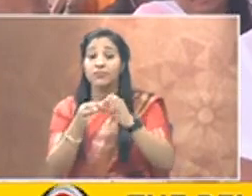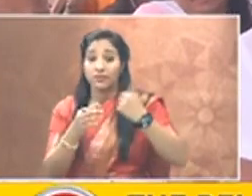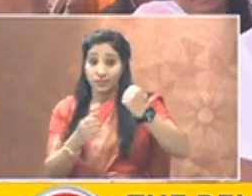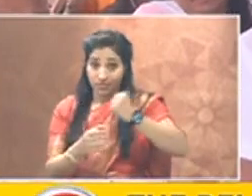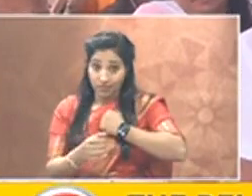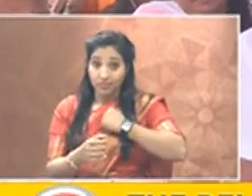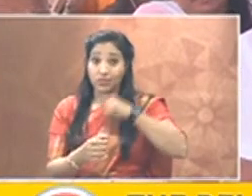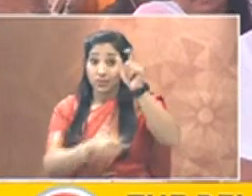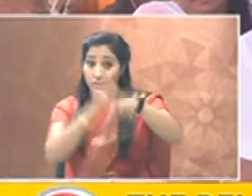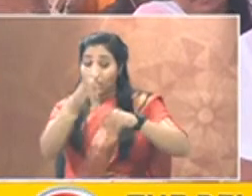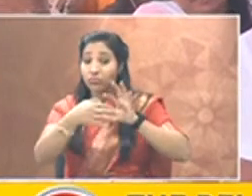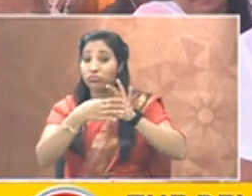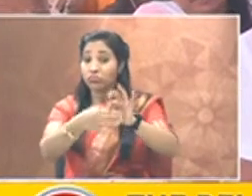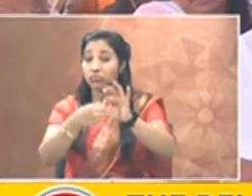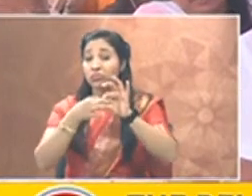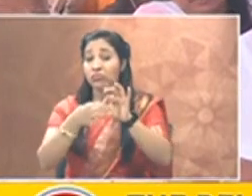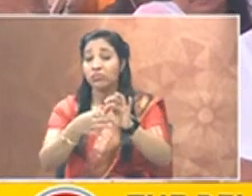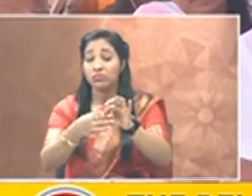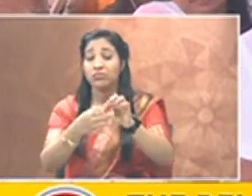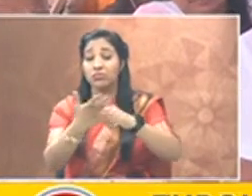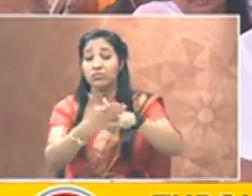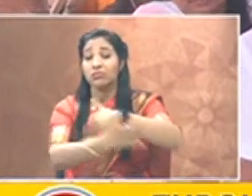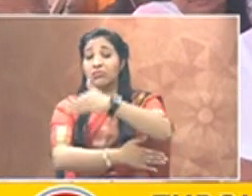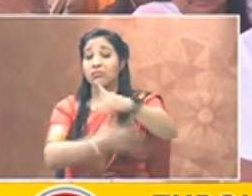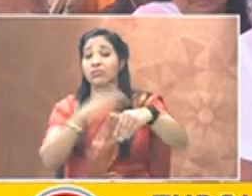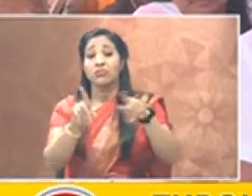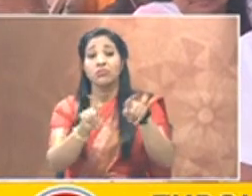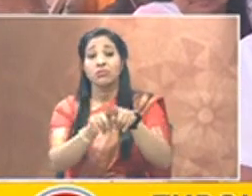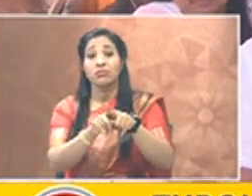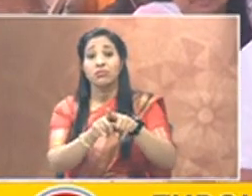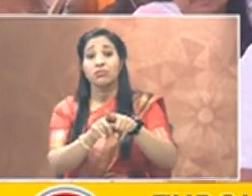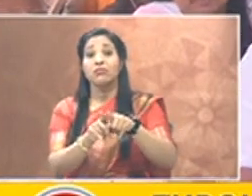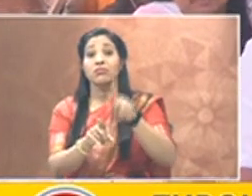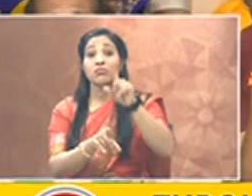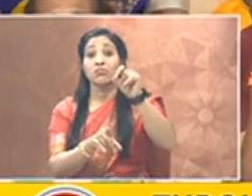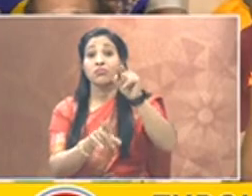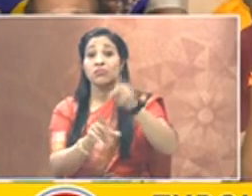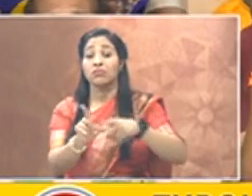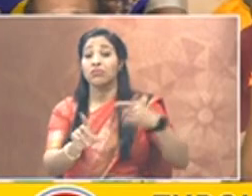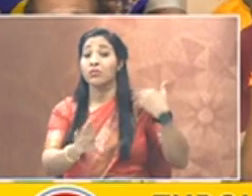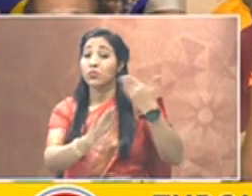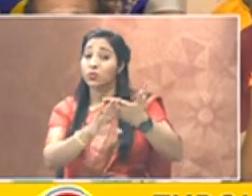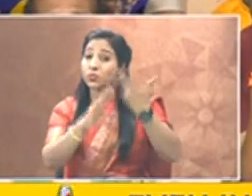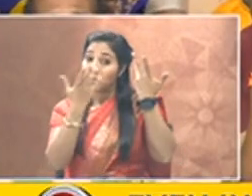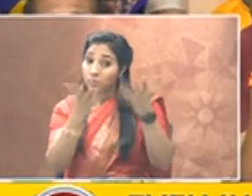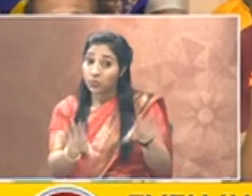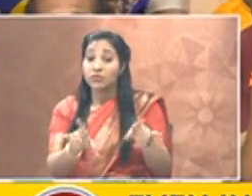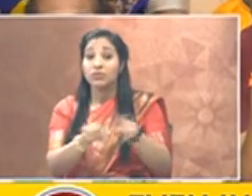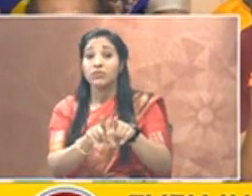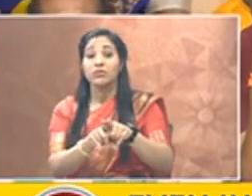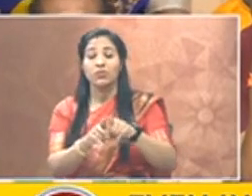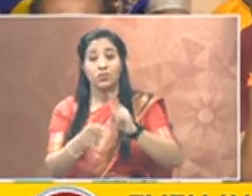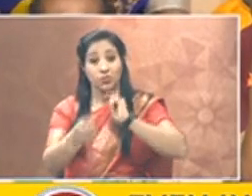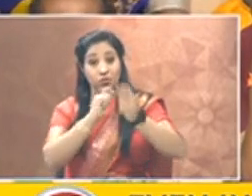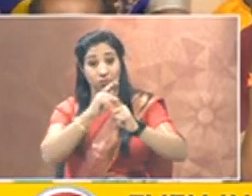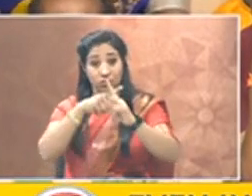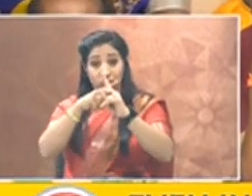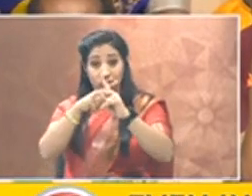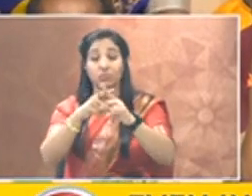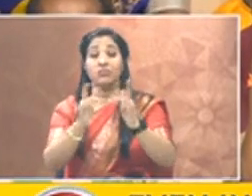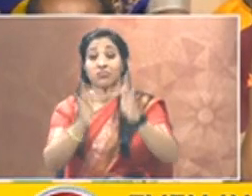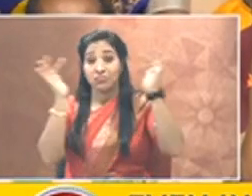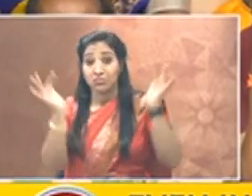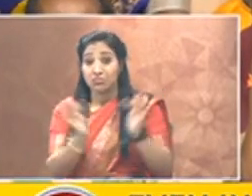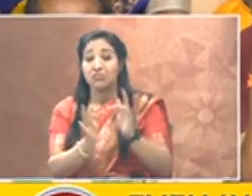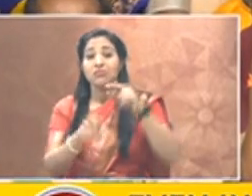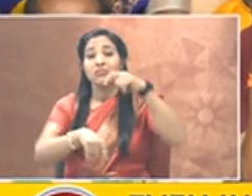और आपका जो रिश्ता बना है वो 1 दशक पुराना हो चुका है। सोशल मीडिया और इंटरनेट के इस